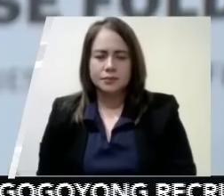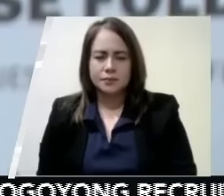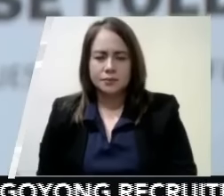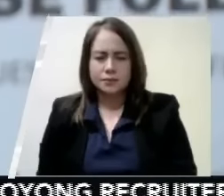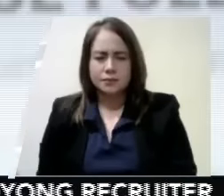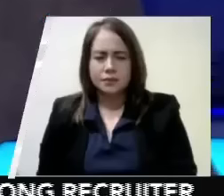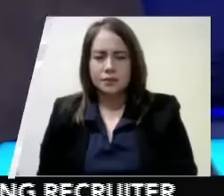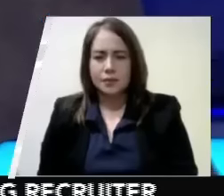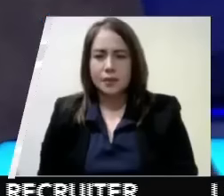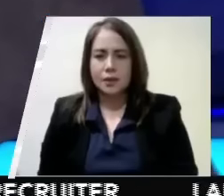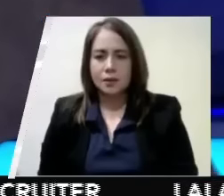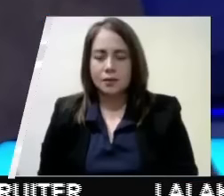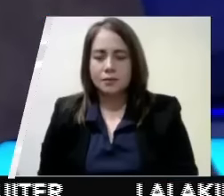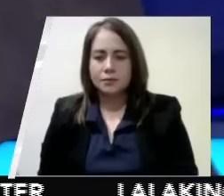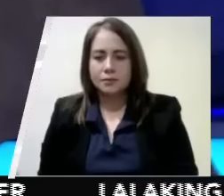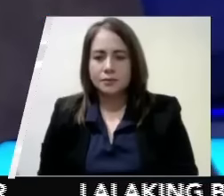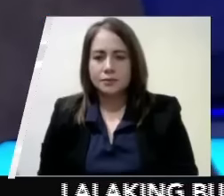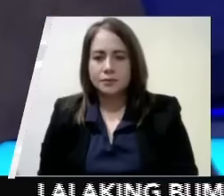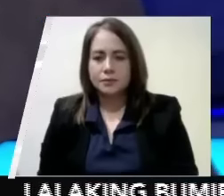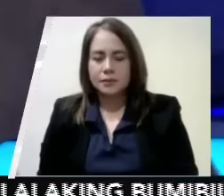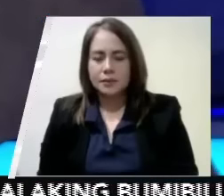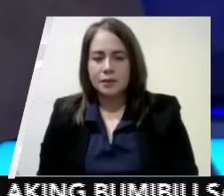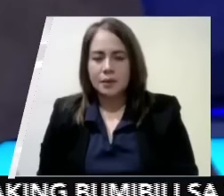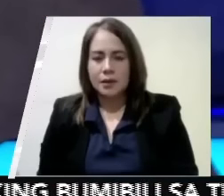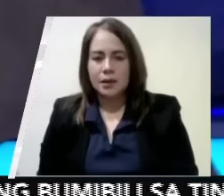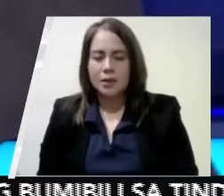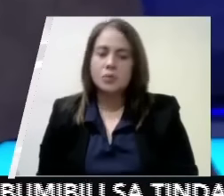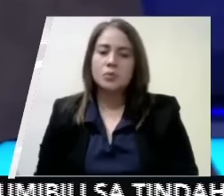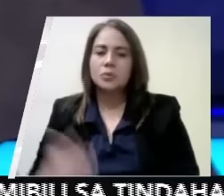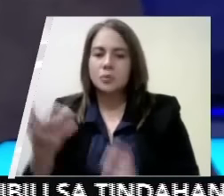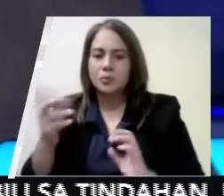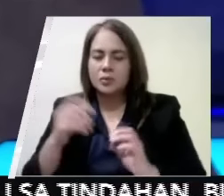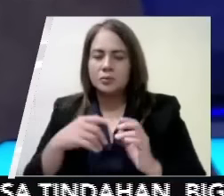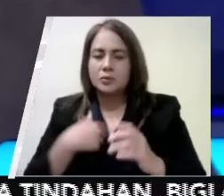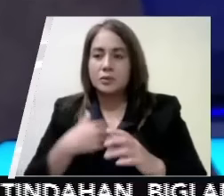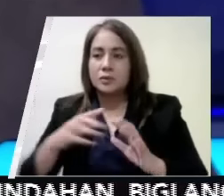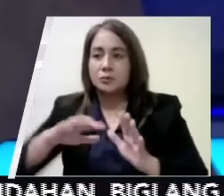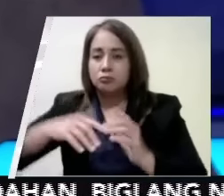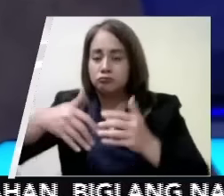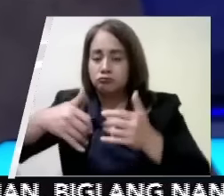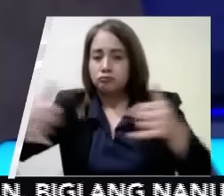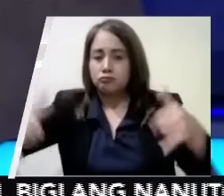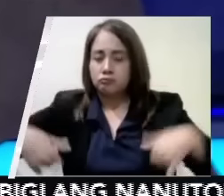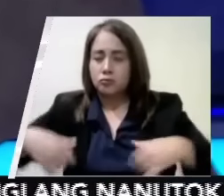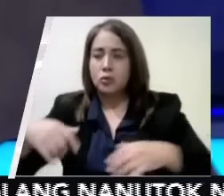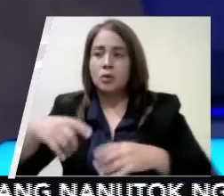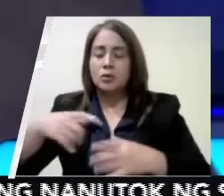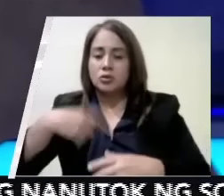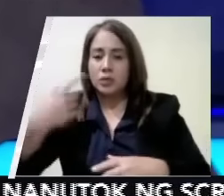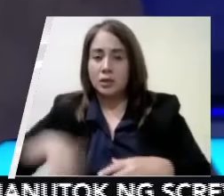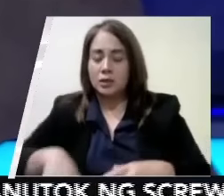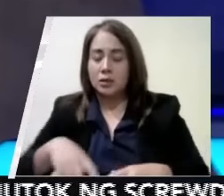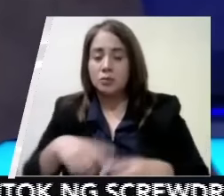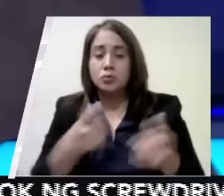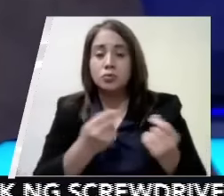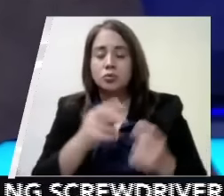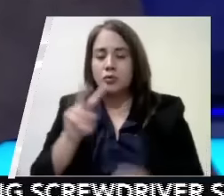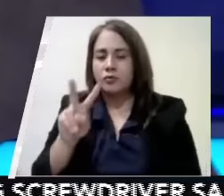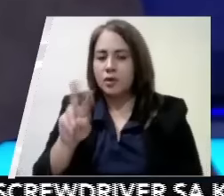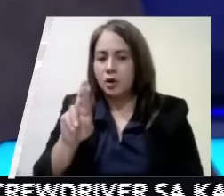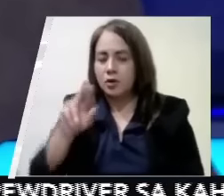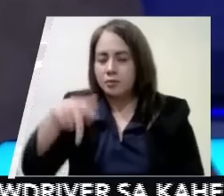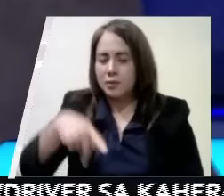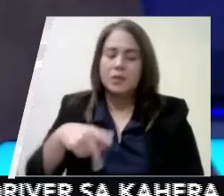oras. Wala raw dapat pakialam ang China anuman ang gawin ng Pilipinas sa BRP Sierra Madre ayon sa Philippine Coast